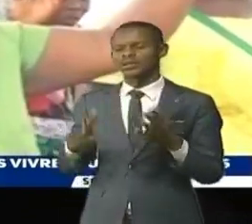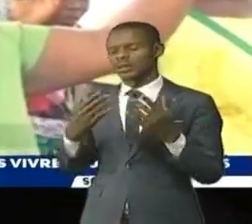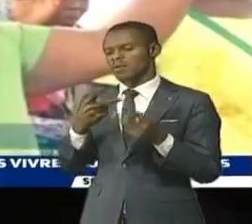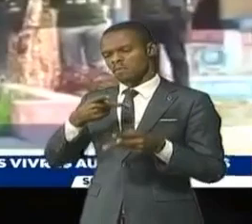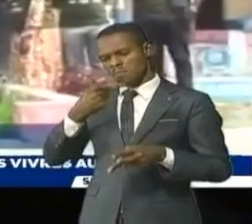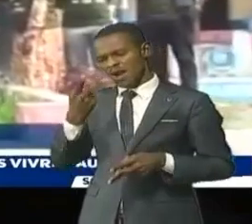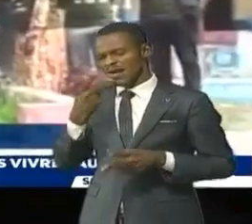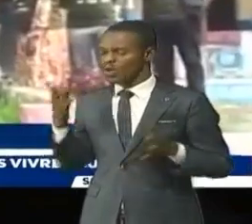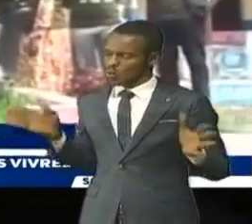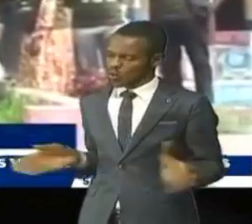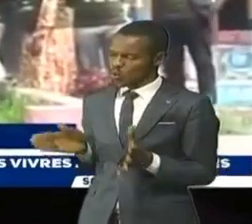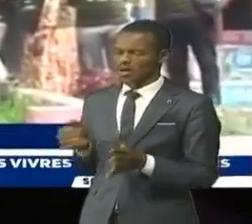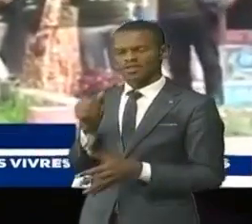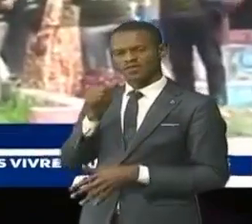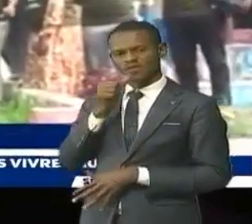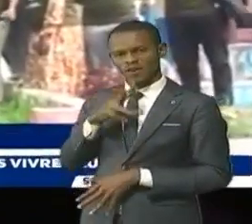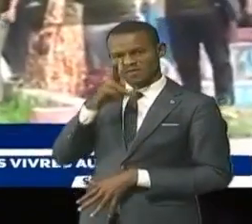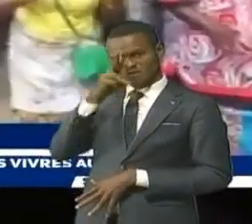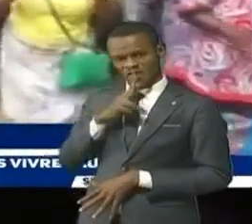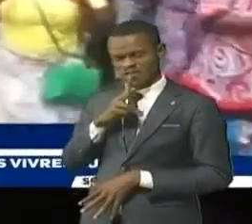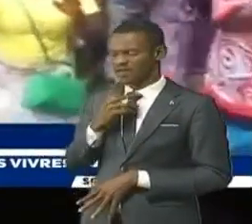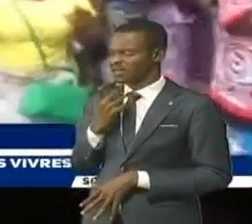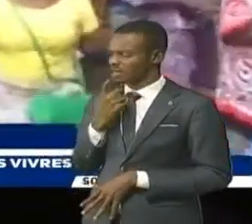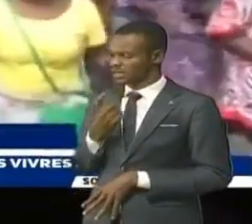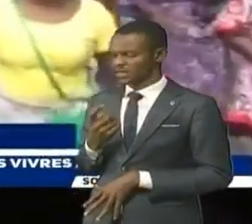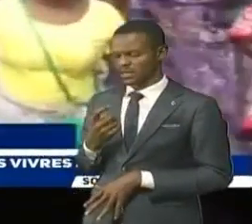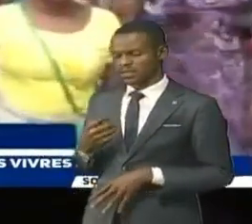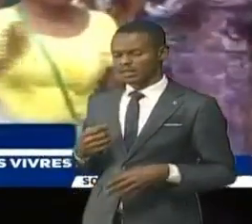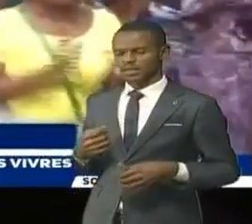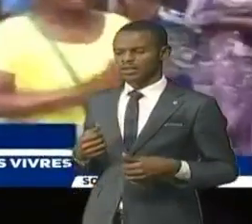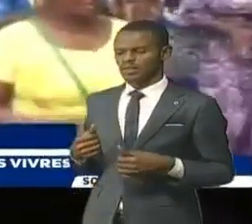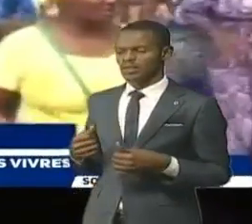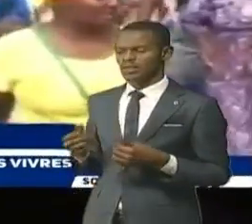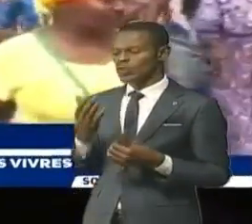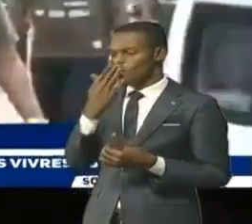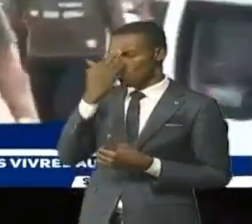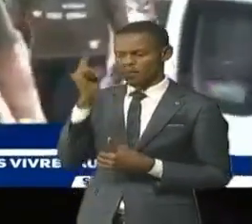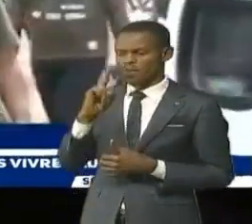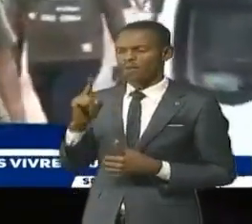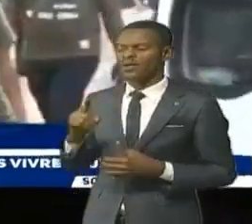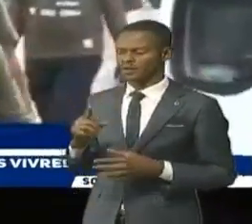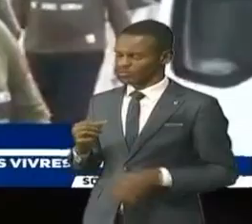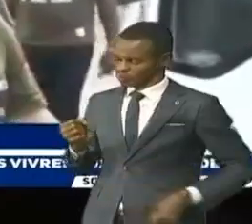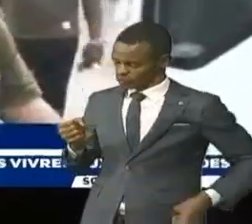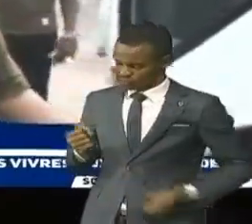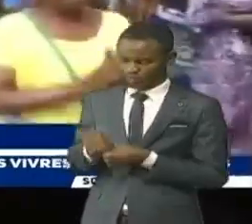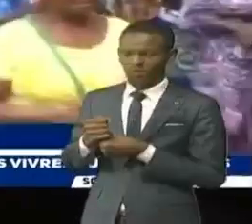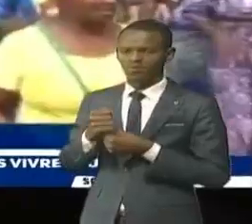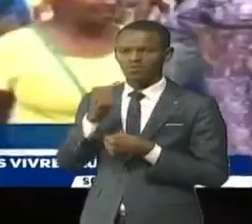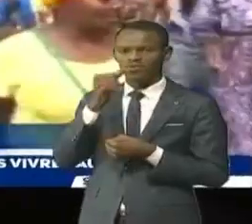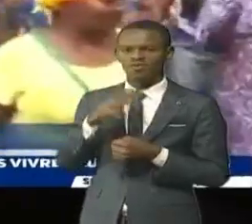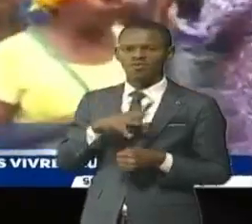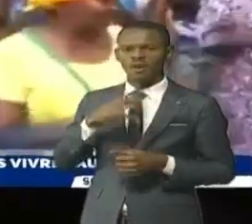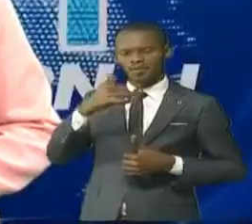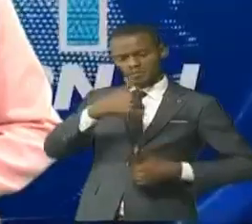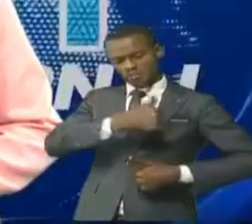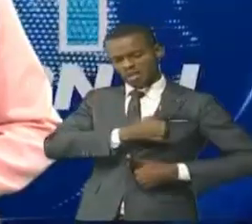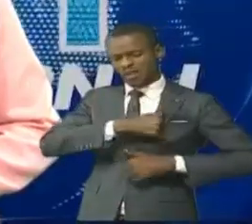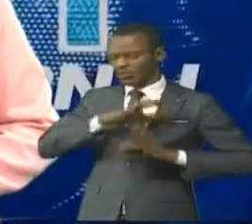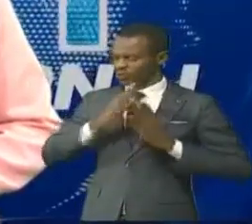l'État, celui de s'approprier tous les problèmes des femmes militaires au cours de son mandat.